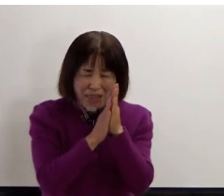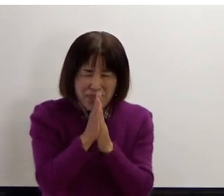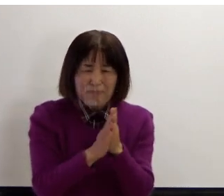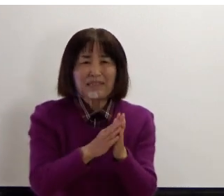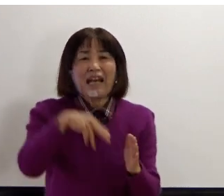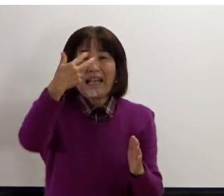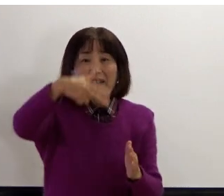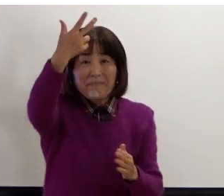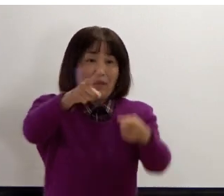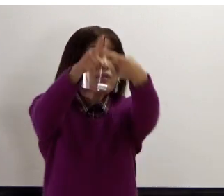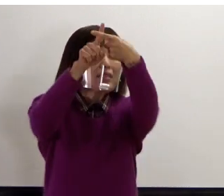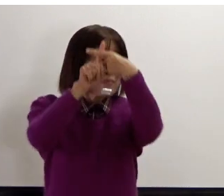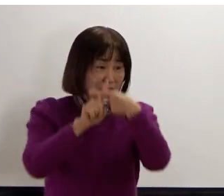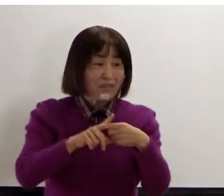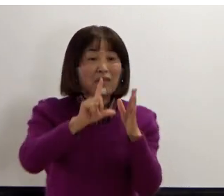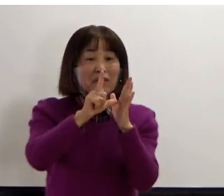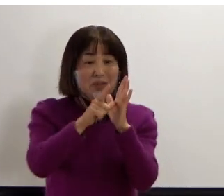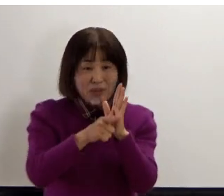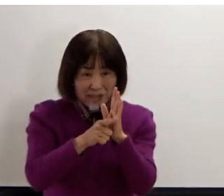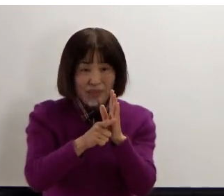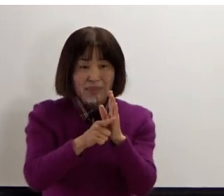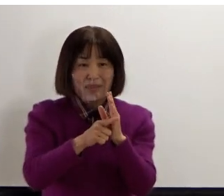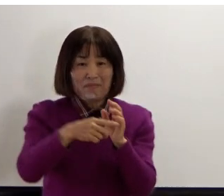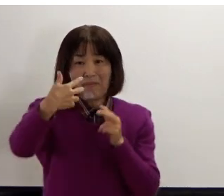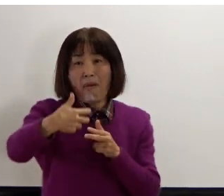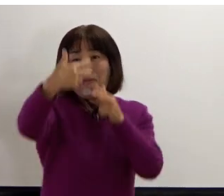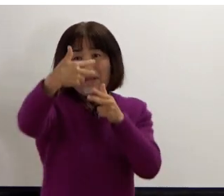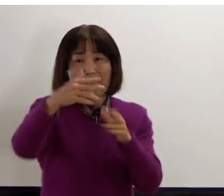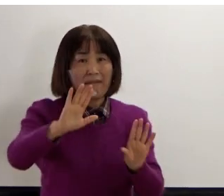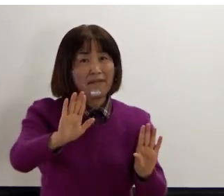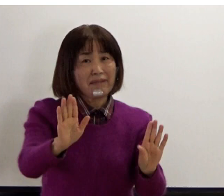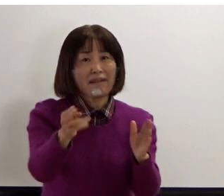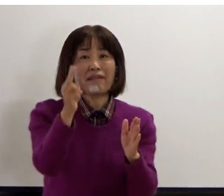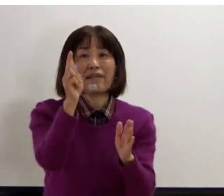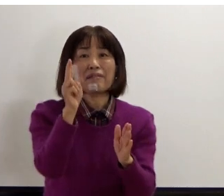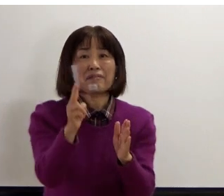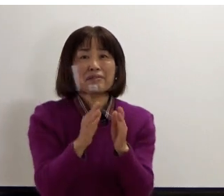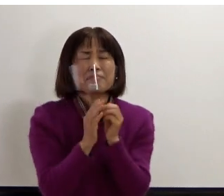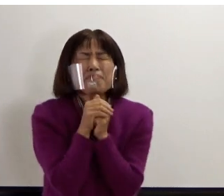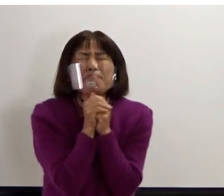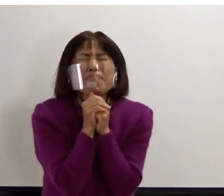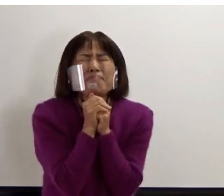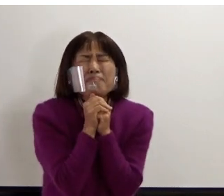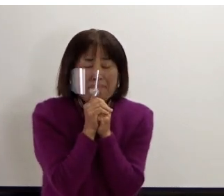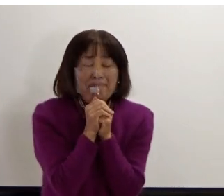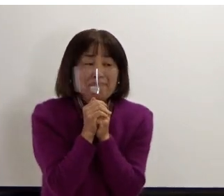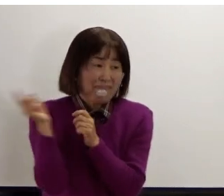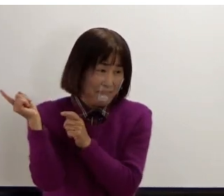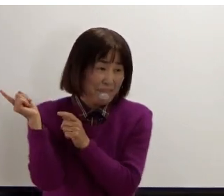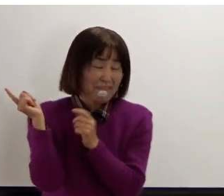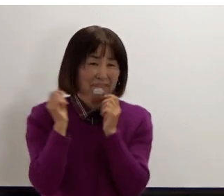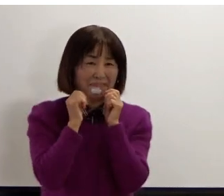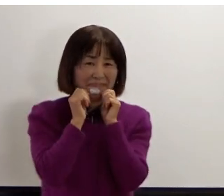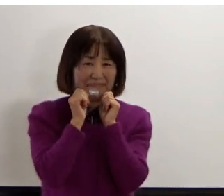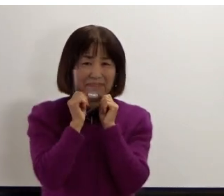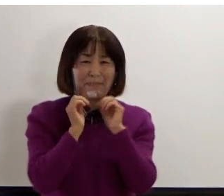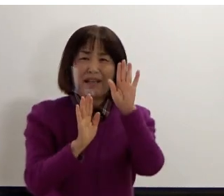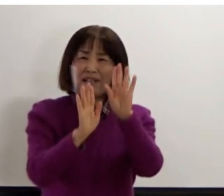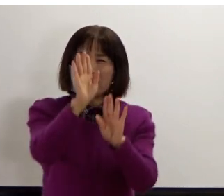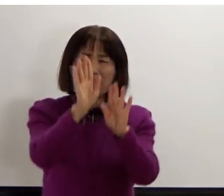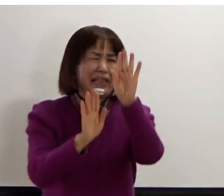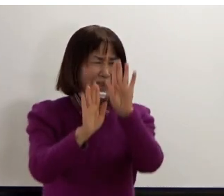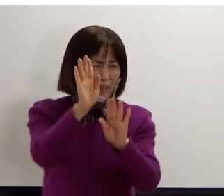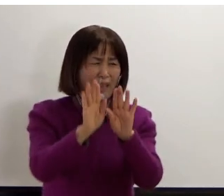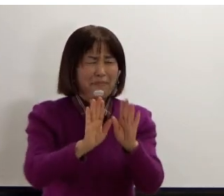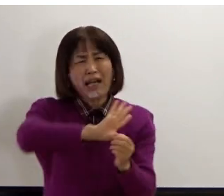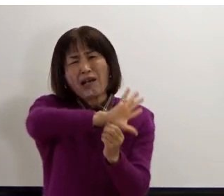け、私は祈っております。ただね、状況が状況ですから、